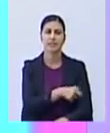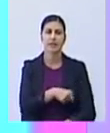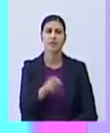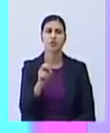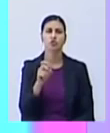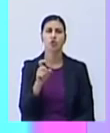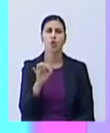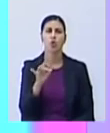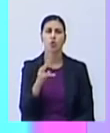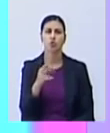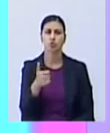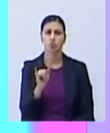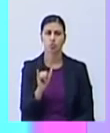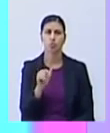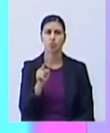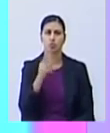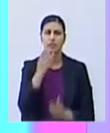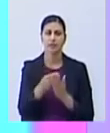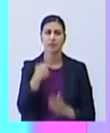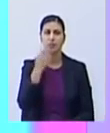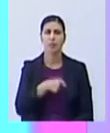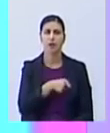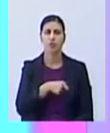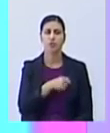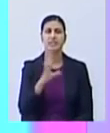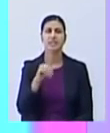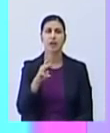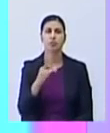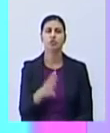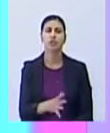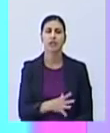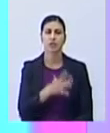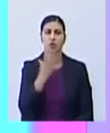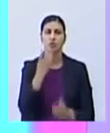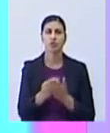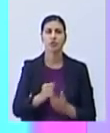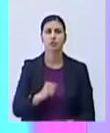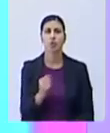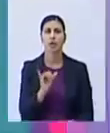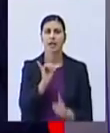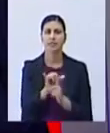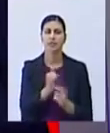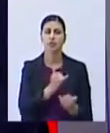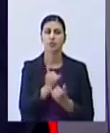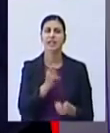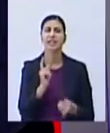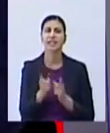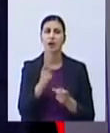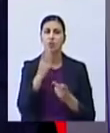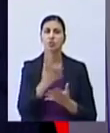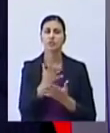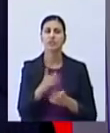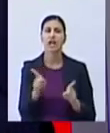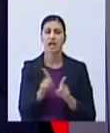თავისუფლების ჩხოროწყუს მაჟორიტარი დეპუტატობის კანდიდატი ქალბატონ ნინო სამუშია იყო სწორედ ჩვენს კოლეგასთან სტუმრად რეალურ სივრცეში, რომელიც